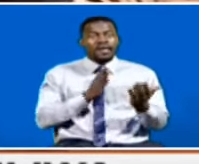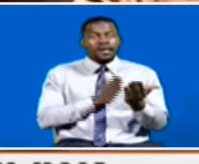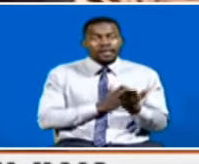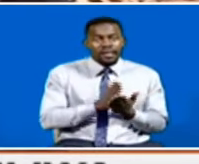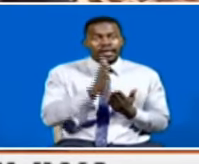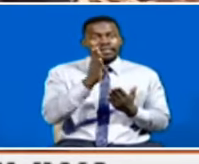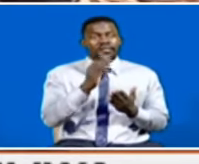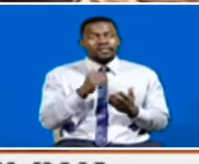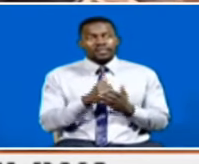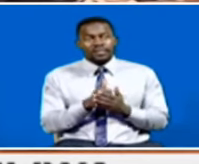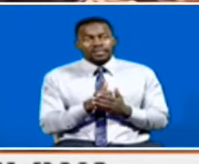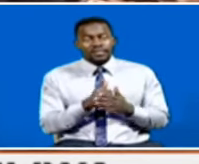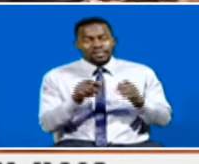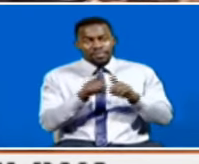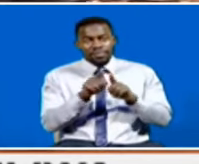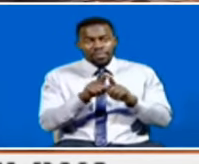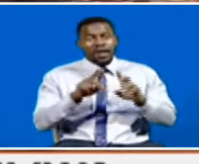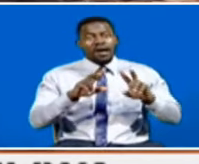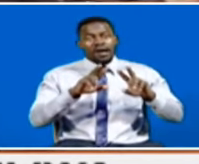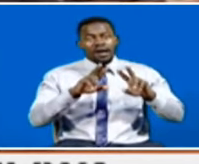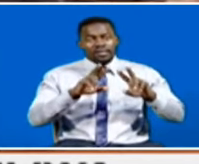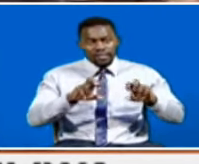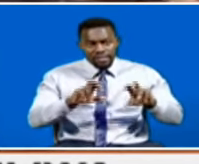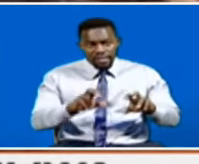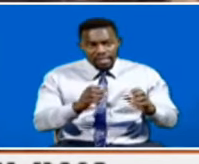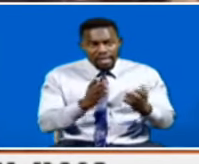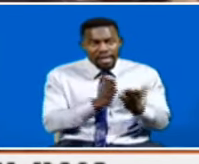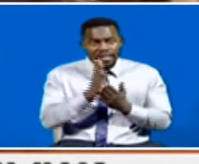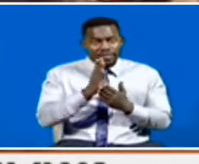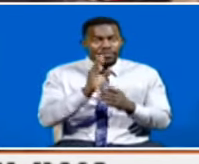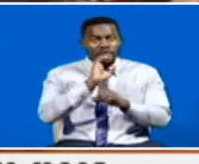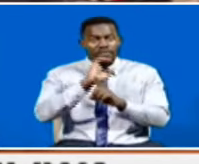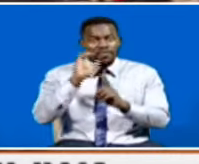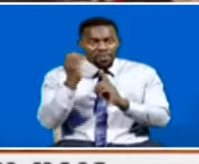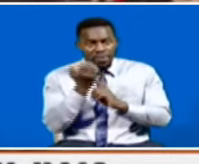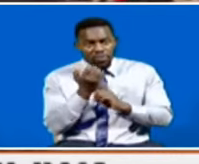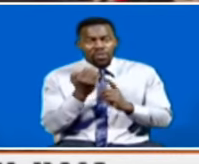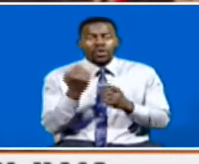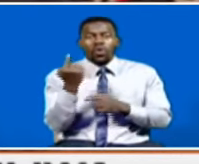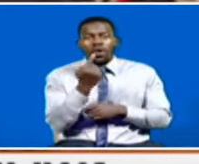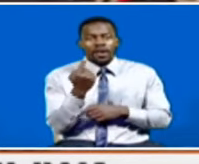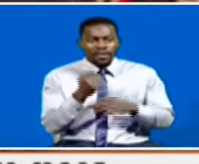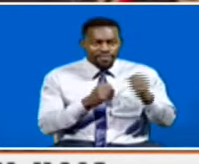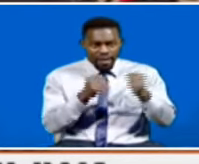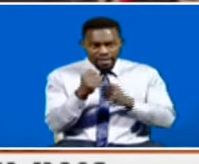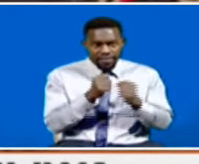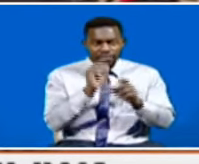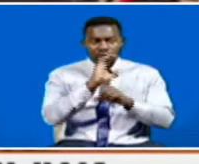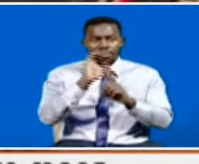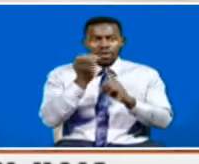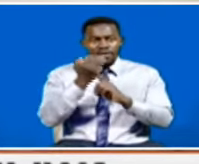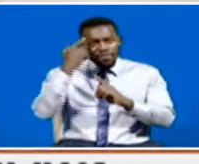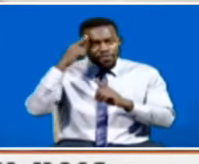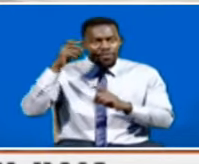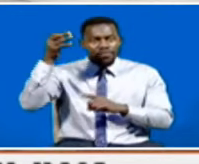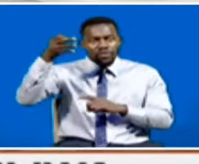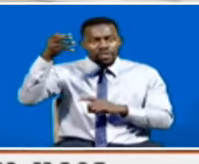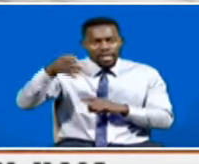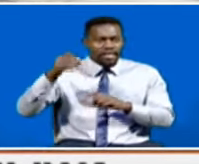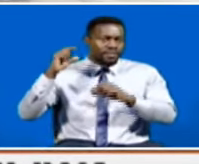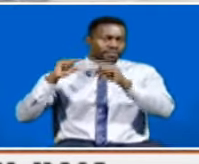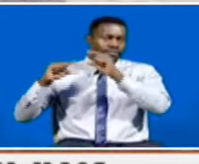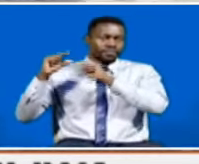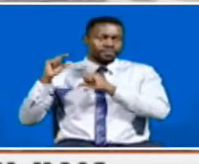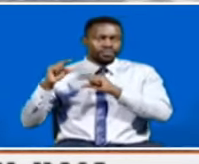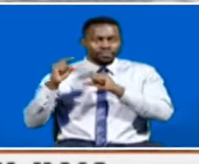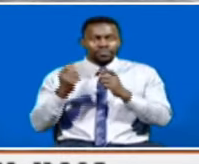people and by the environment. We are only holding the environment in custody for future generations. Kwa sasa